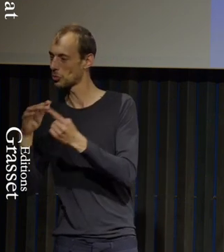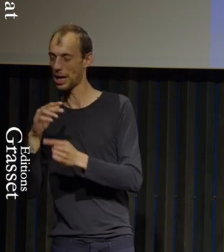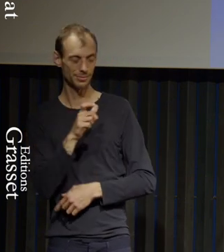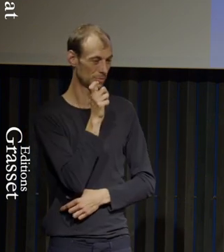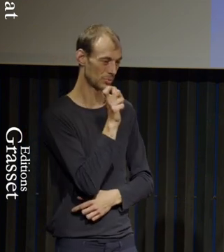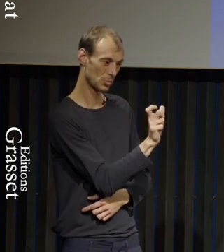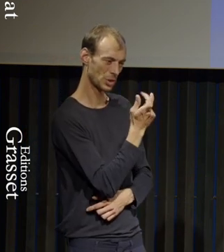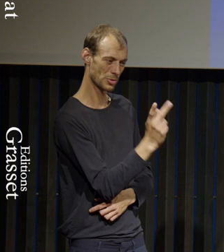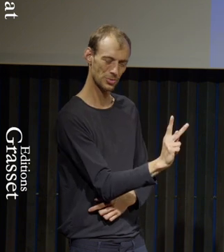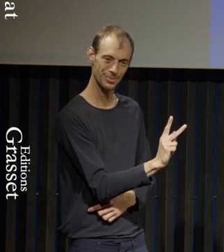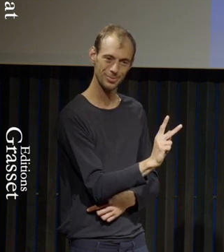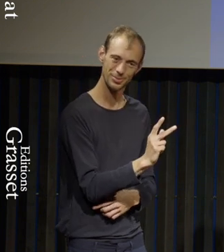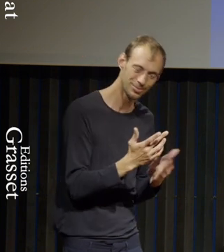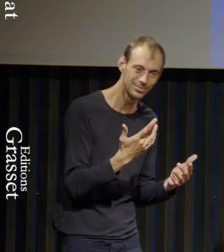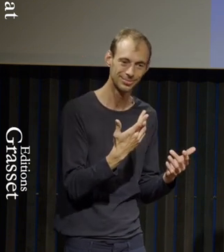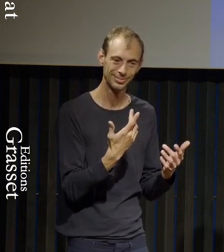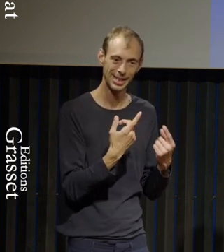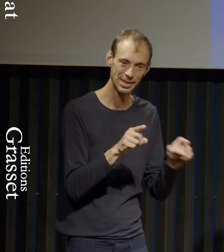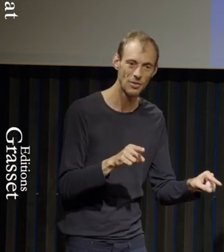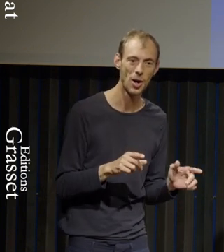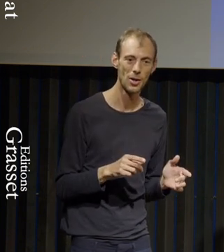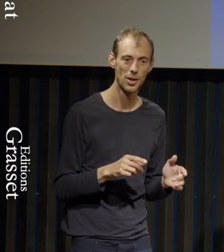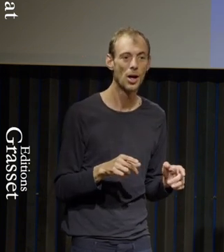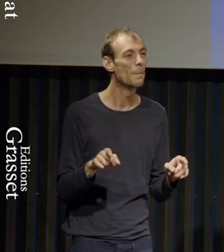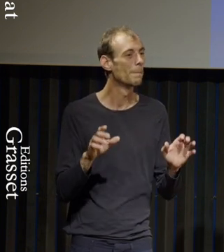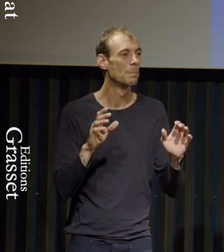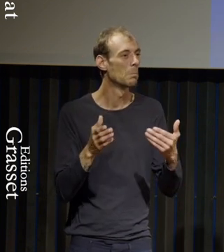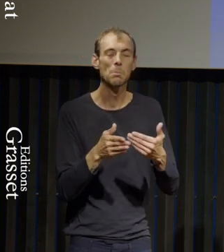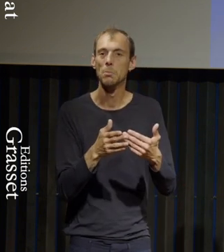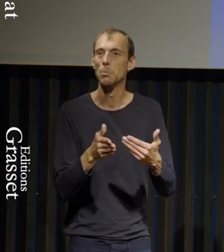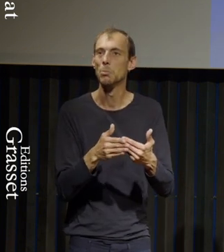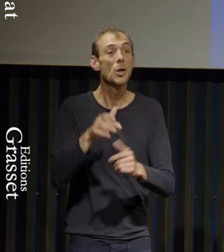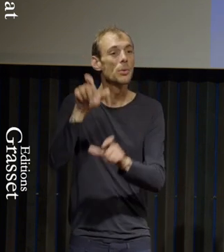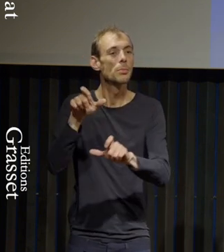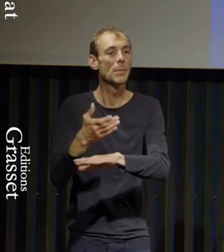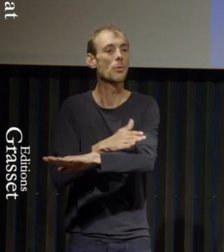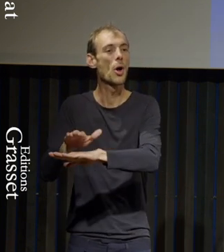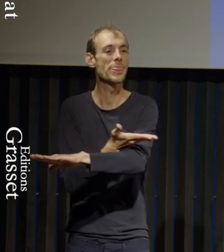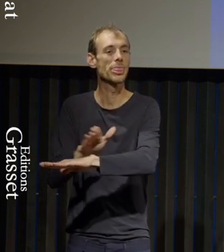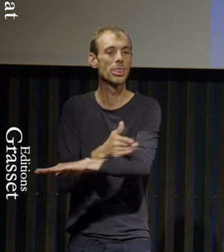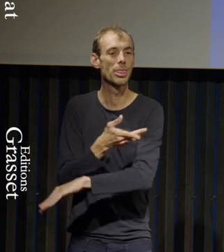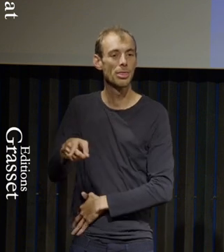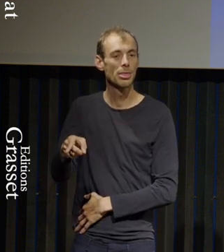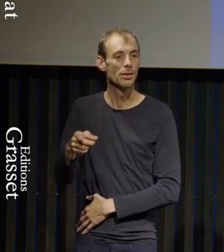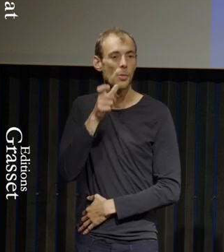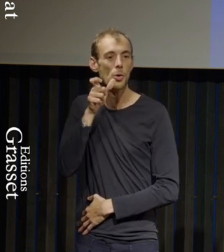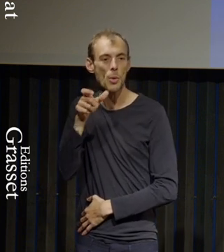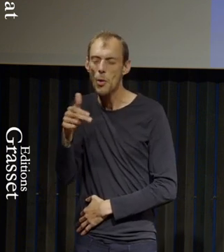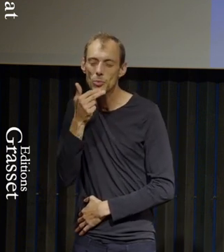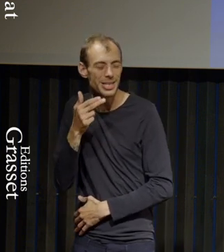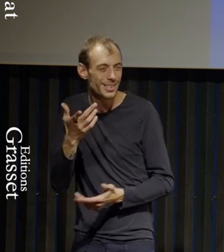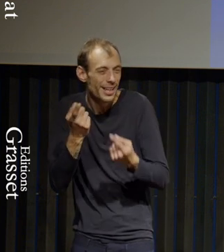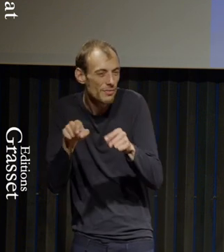mots. Un peu d'ailleurs comme le poète a une utilisation des mots qui n'est pas exactement celle du commun des mortels. Et